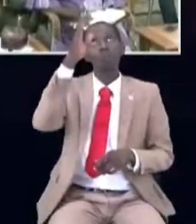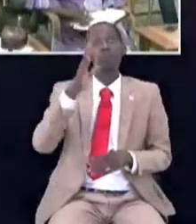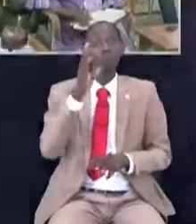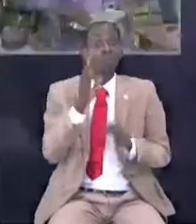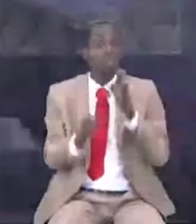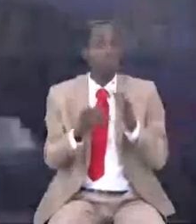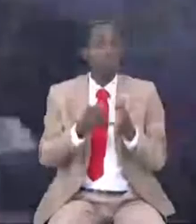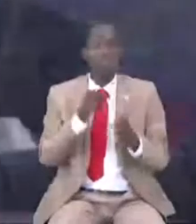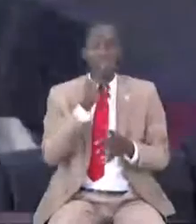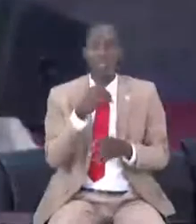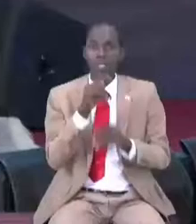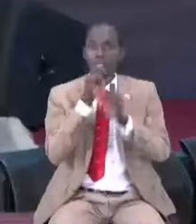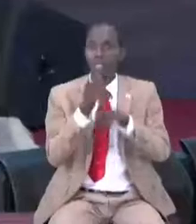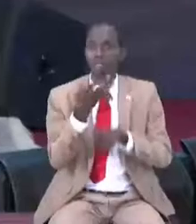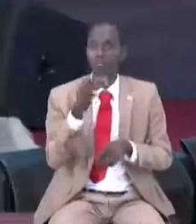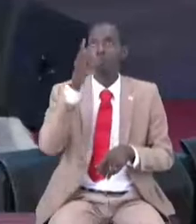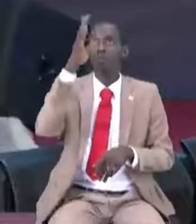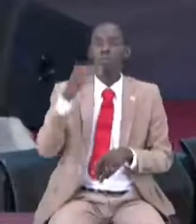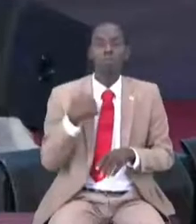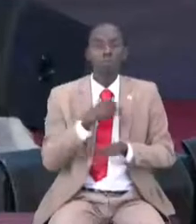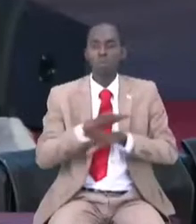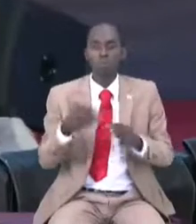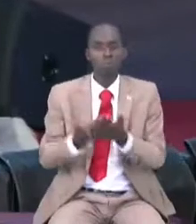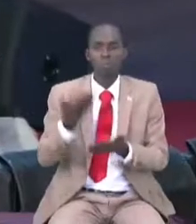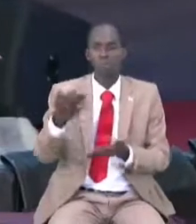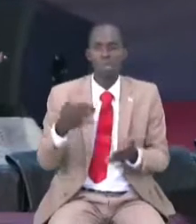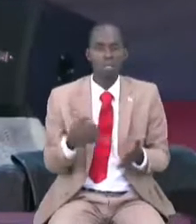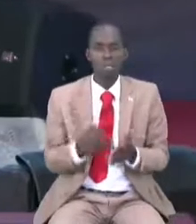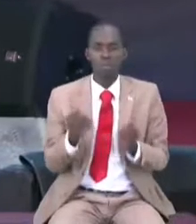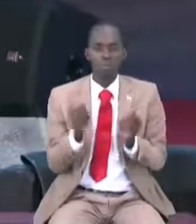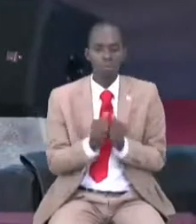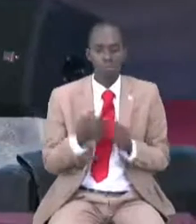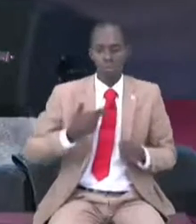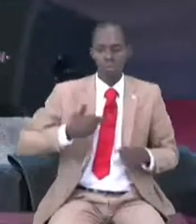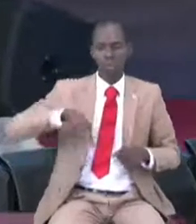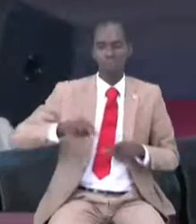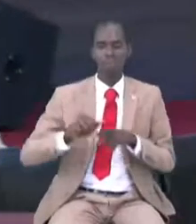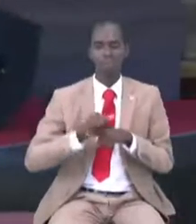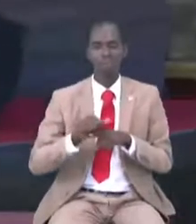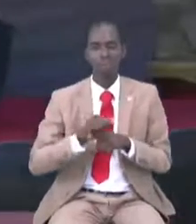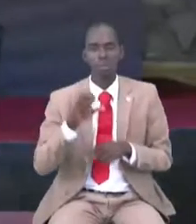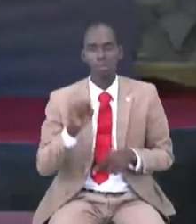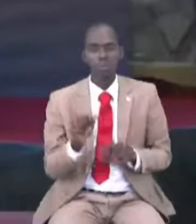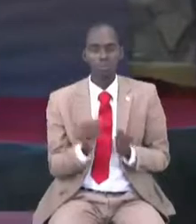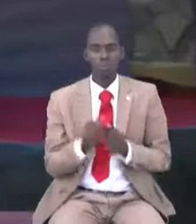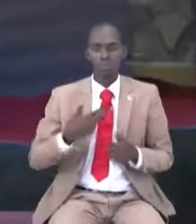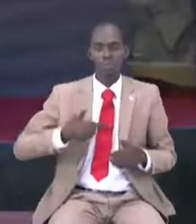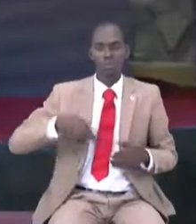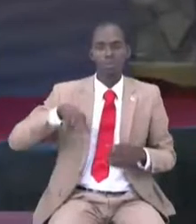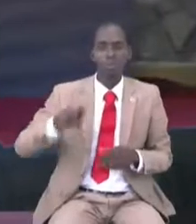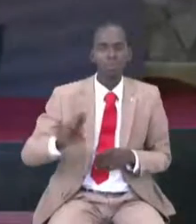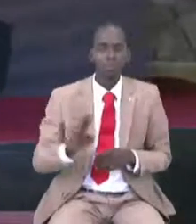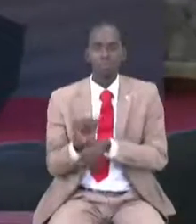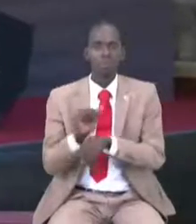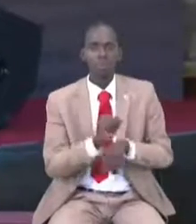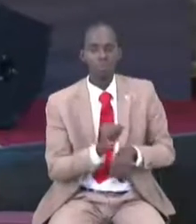pas avec des rituels religieux, avec des dogmes religieux. On ne l'achète pas